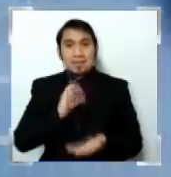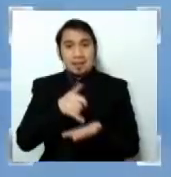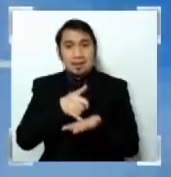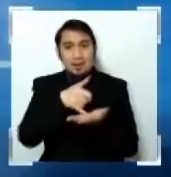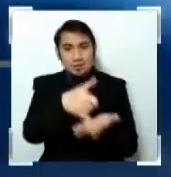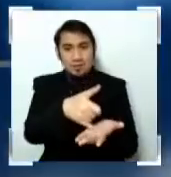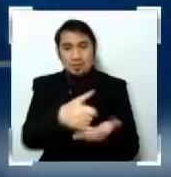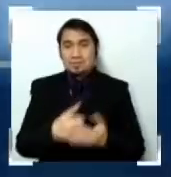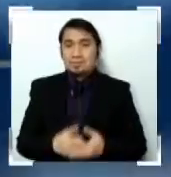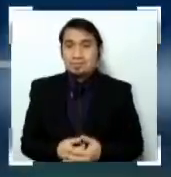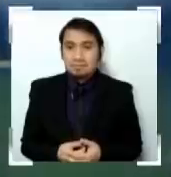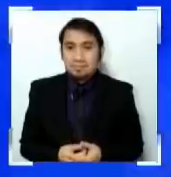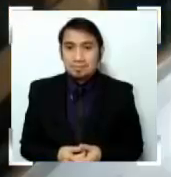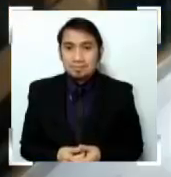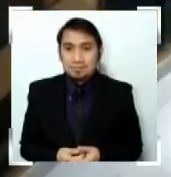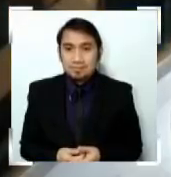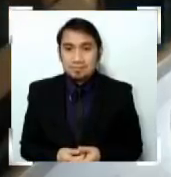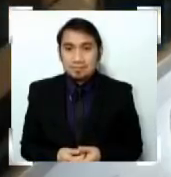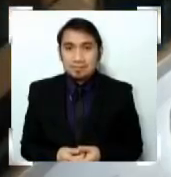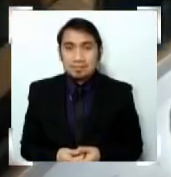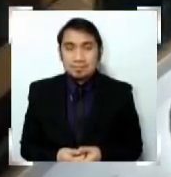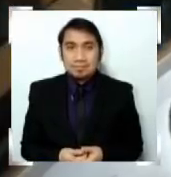inyong saksi.